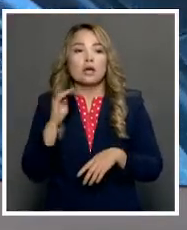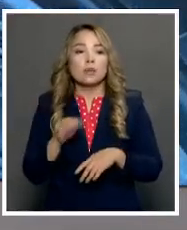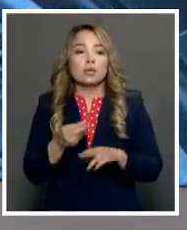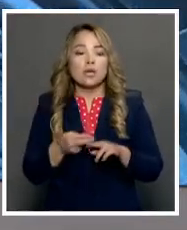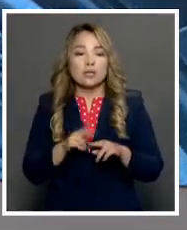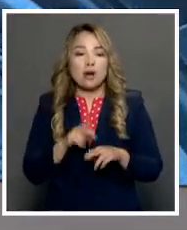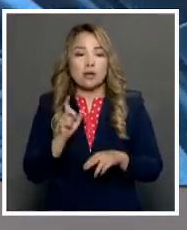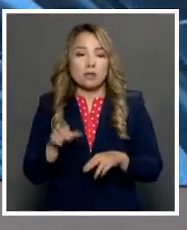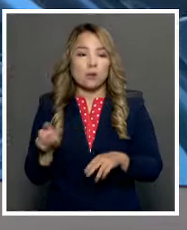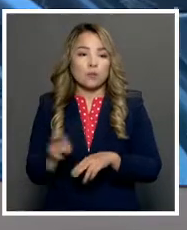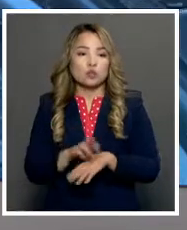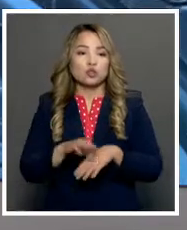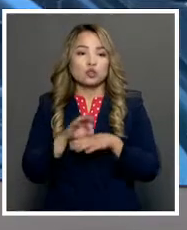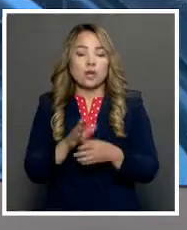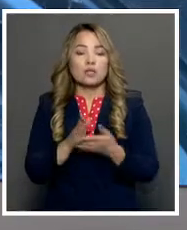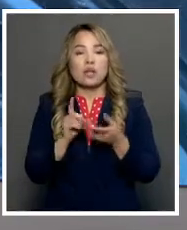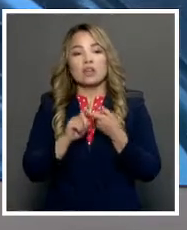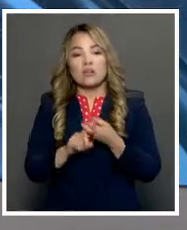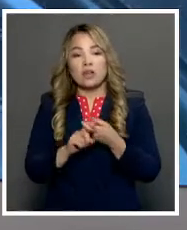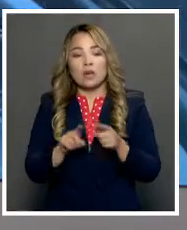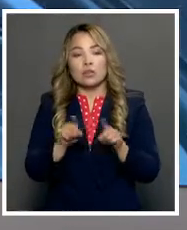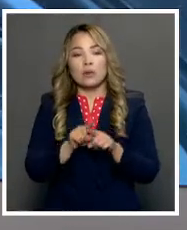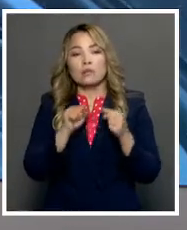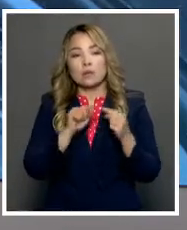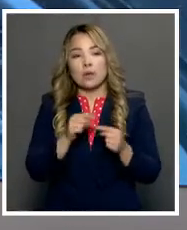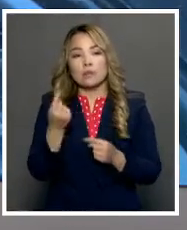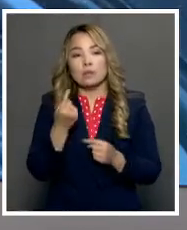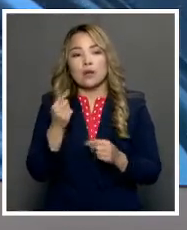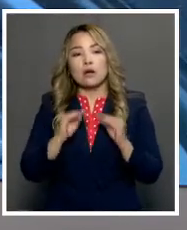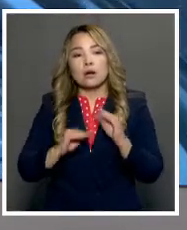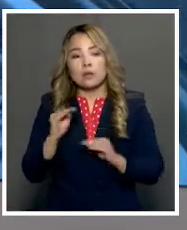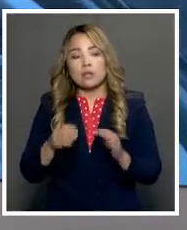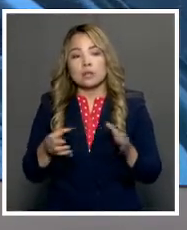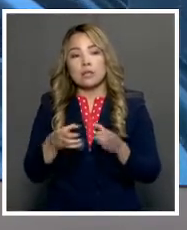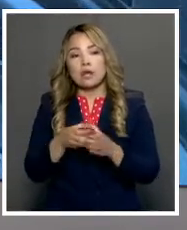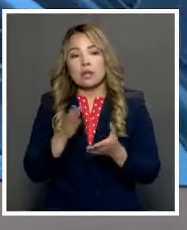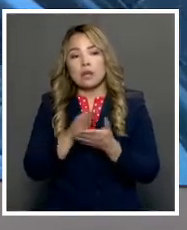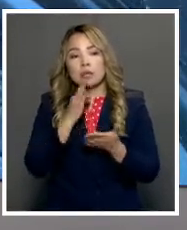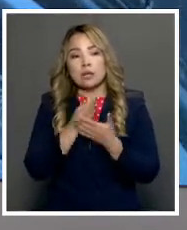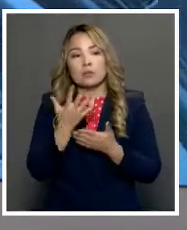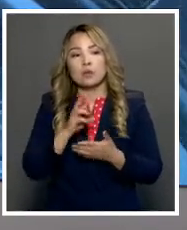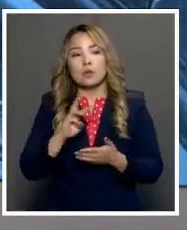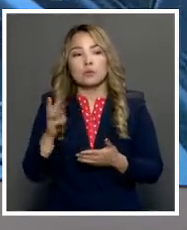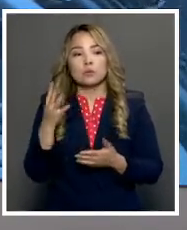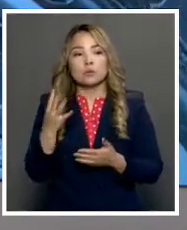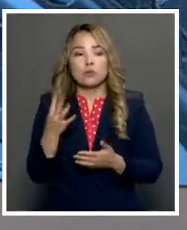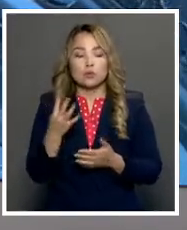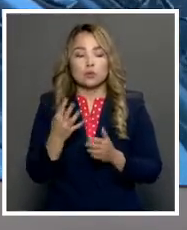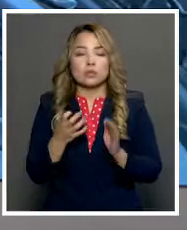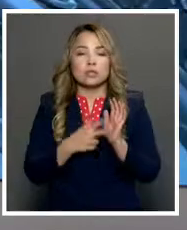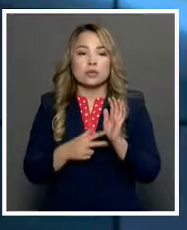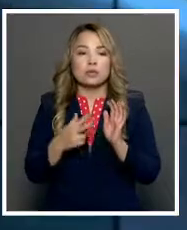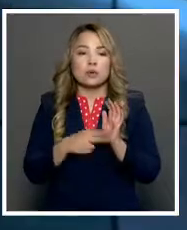ем алып жатыр. Инфекцияға қарсы вакцинаның бірінші компонентін алғандар 5 миллион 480 мыңнан асты.